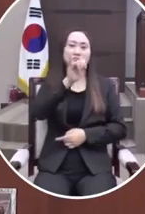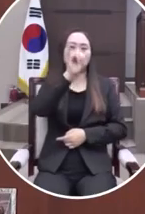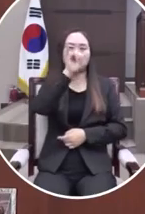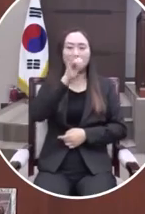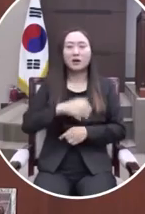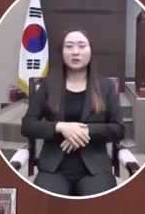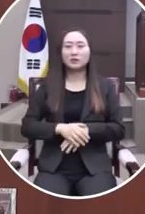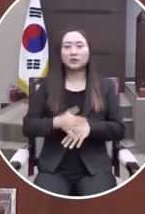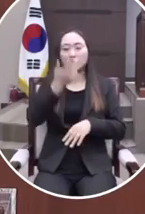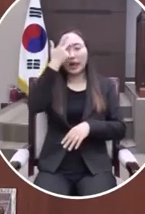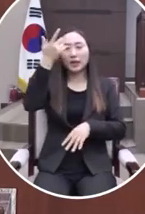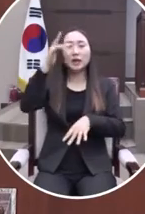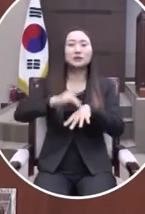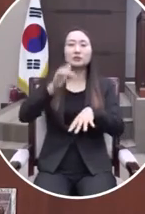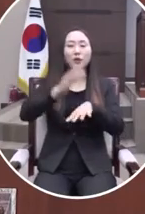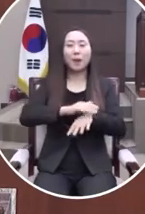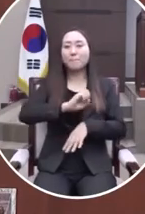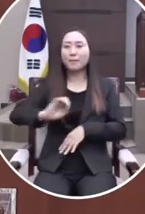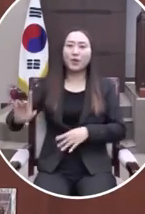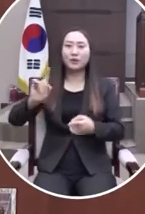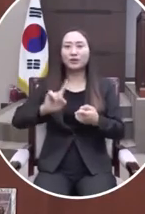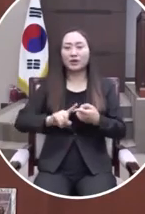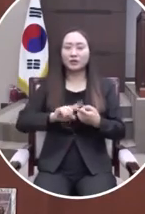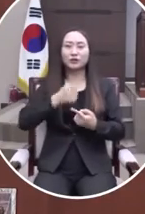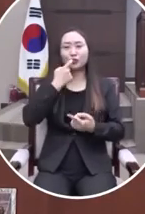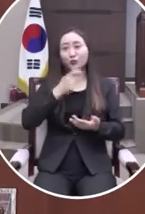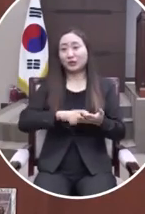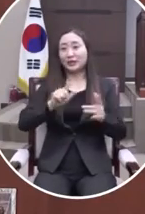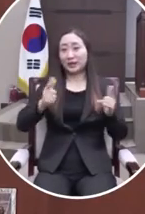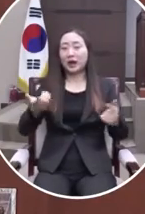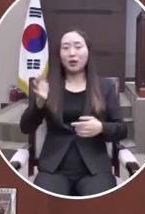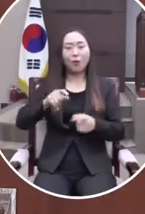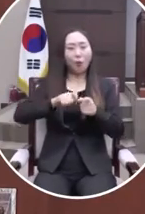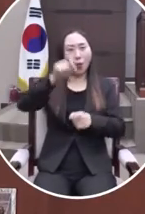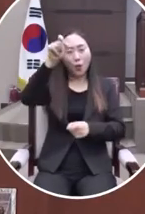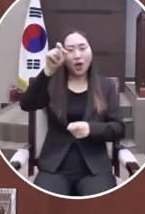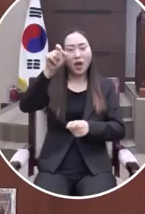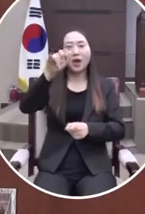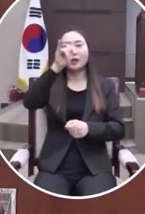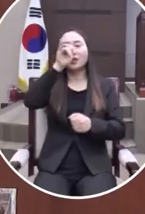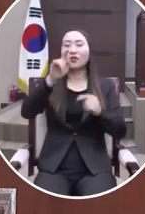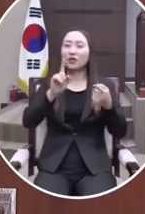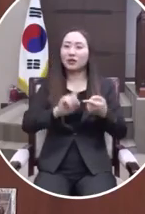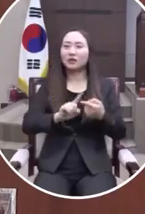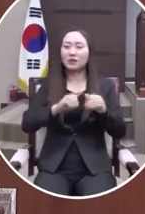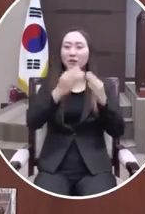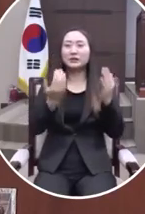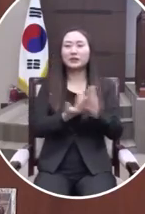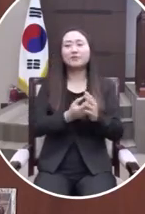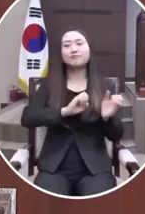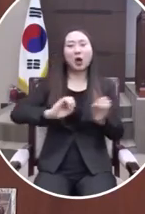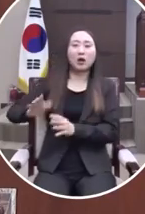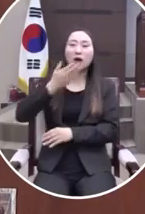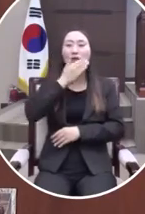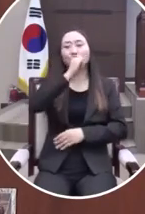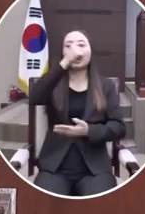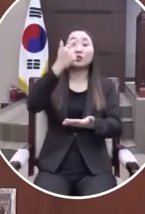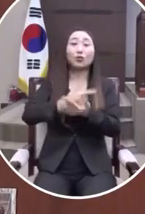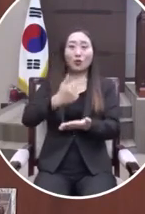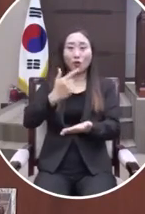관행을 내려놓는다는 것이 쉽지 않음을 잘 알고 있습니다. 오랜 관행을 과감히 내려놓을 줄 아는